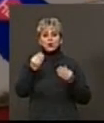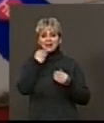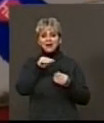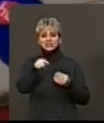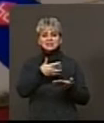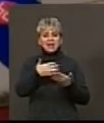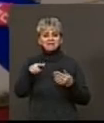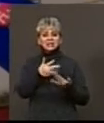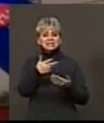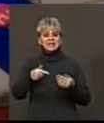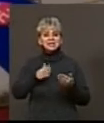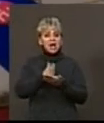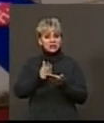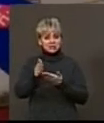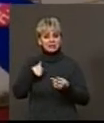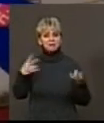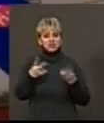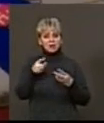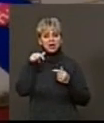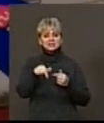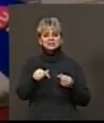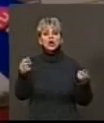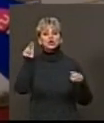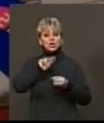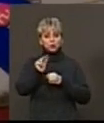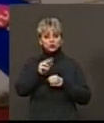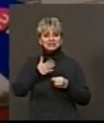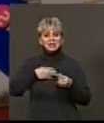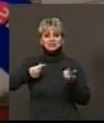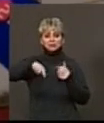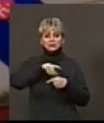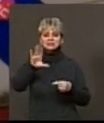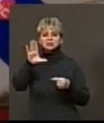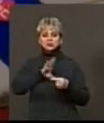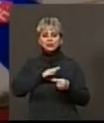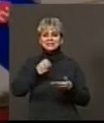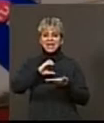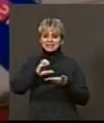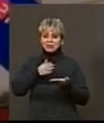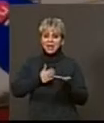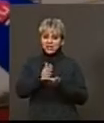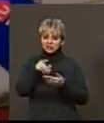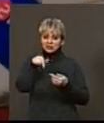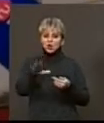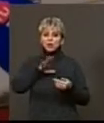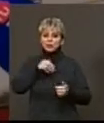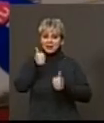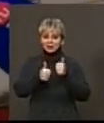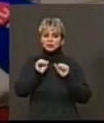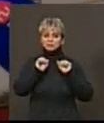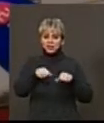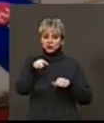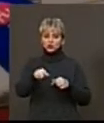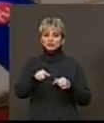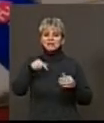качественные товары в некоторых отраслях. Нам необходимо научить наш бизнес быть экспортно-ориентированным, быть конкурентоспособным